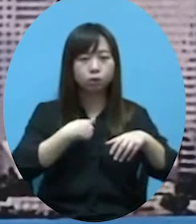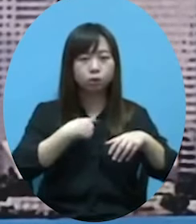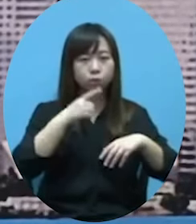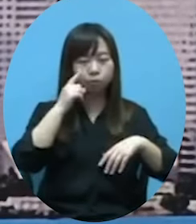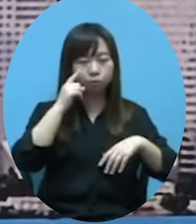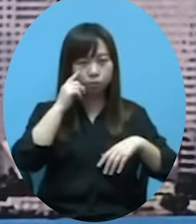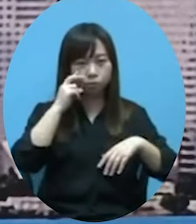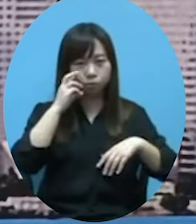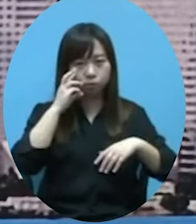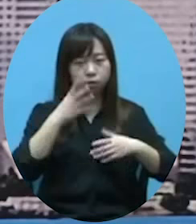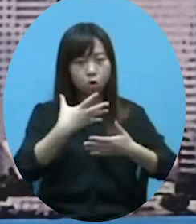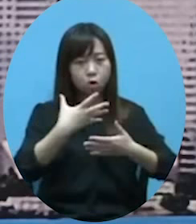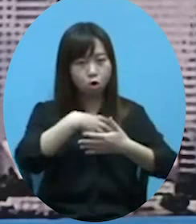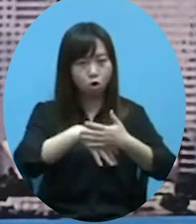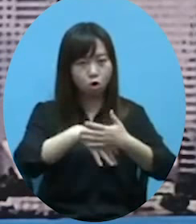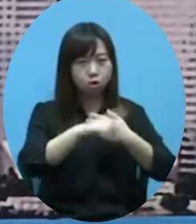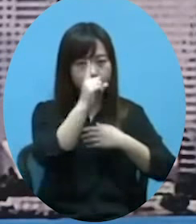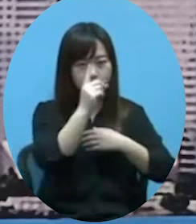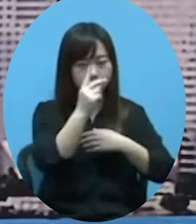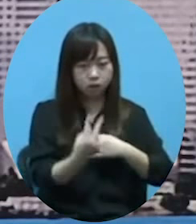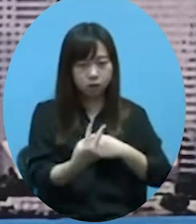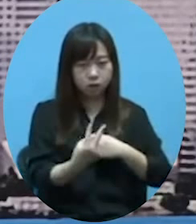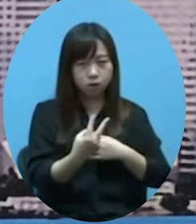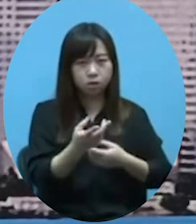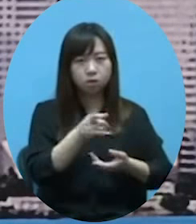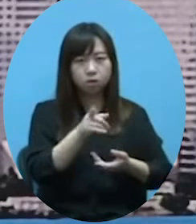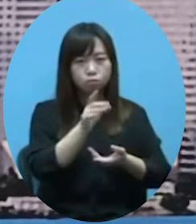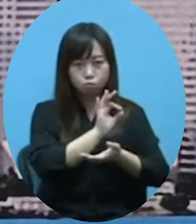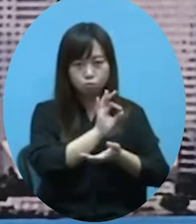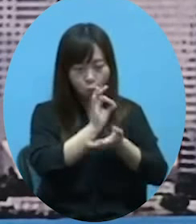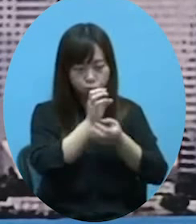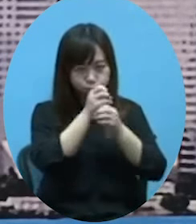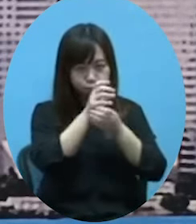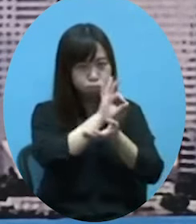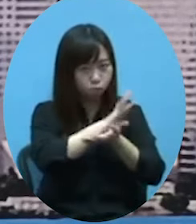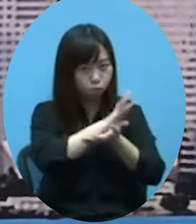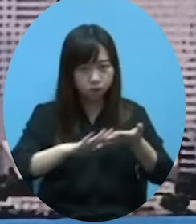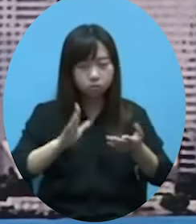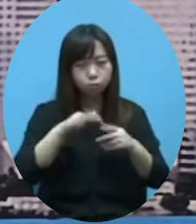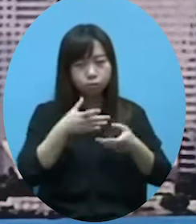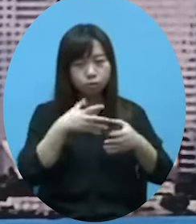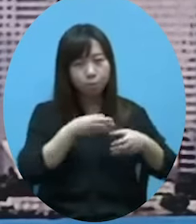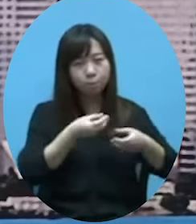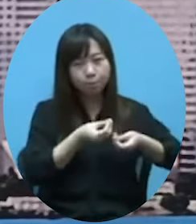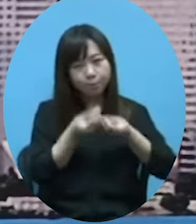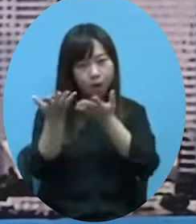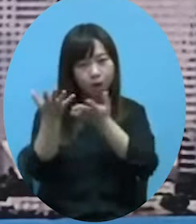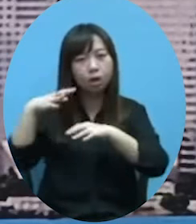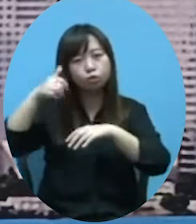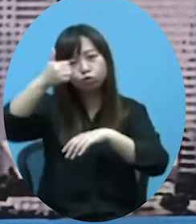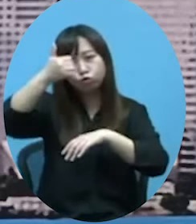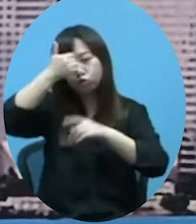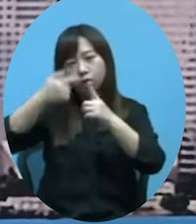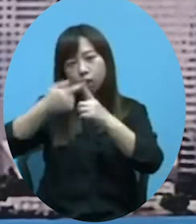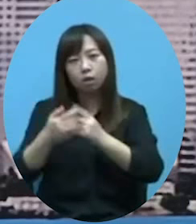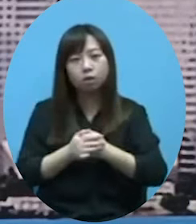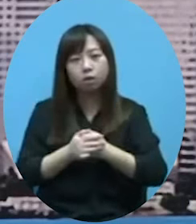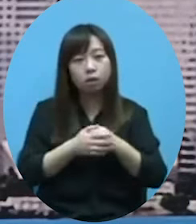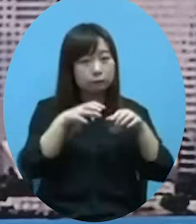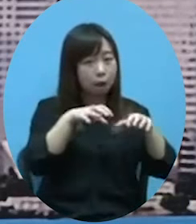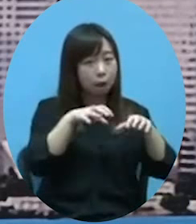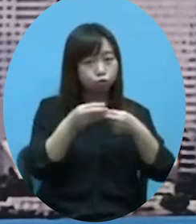天之內兩次的陰性才會給狗主那至於你說是否狗